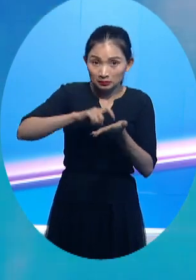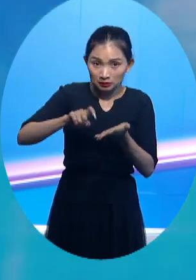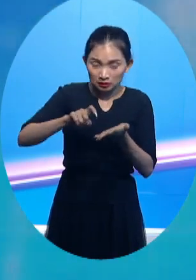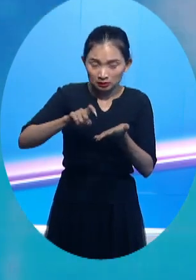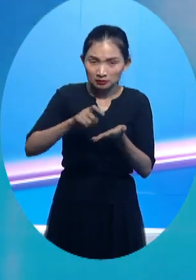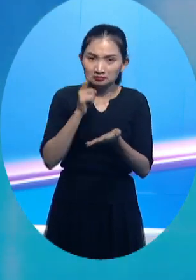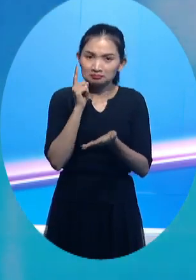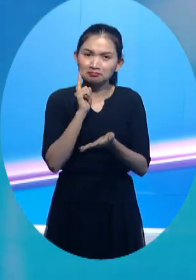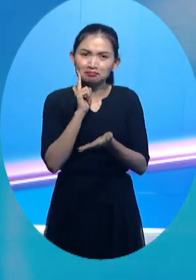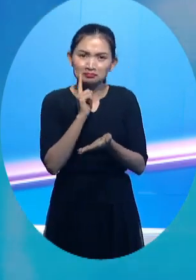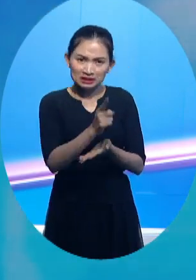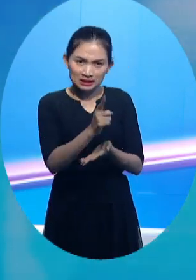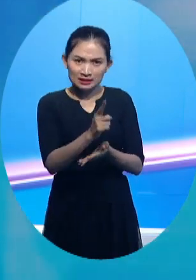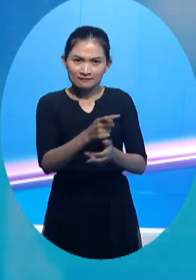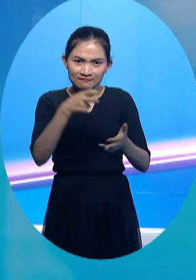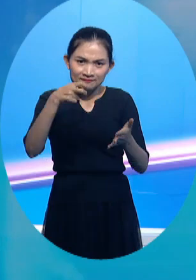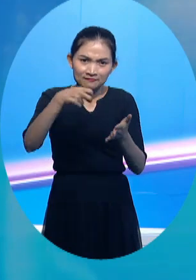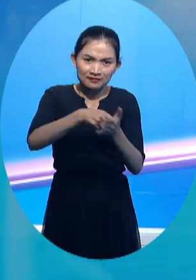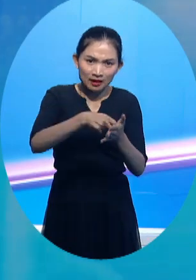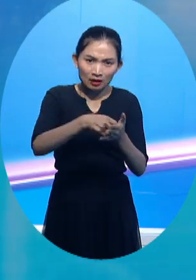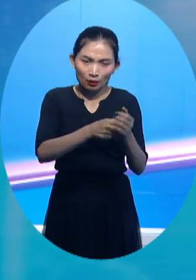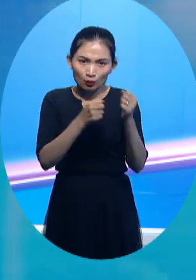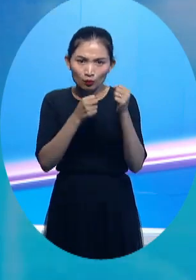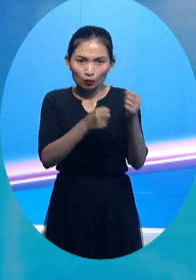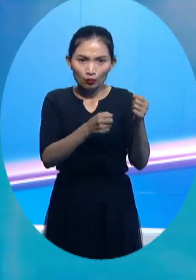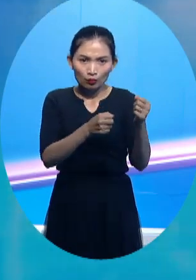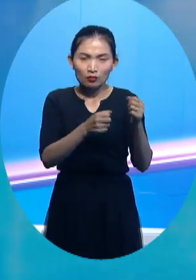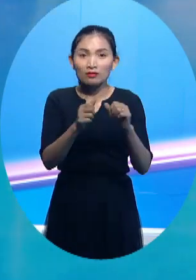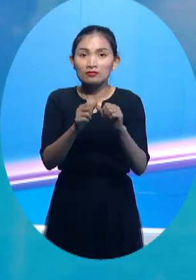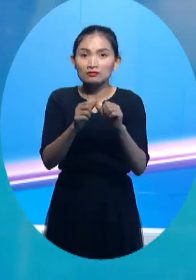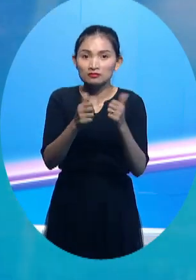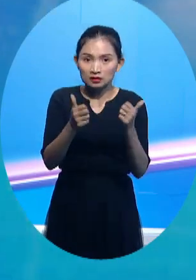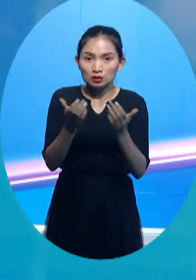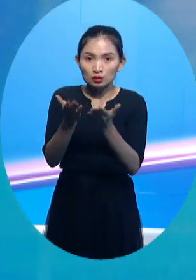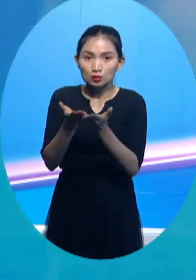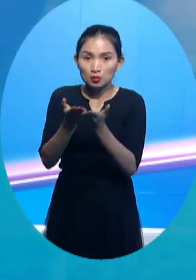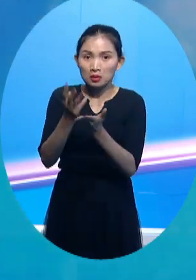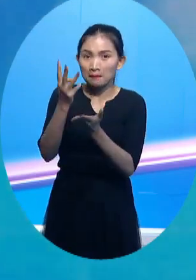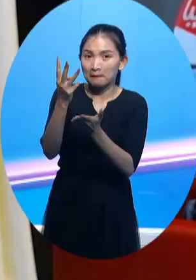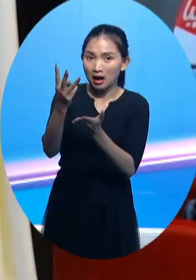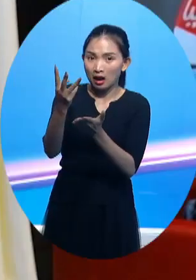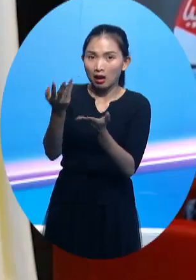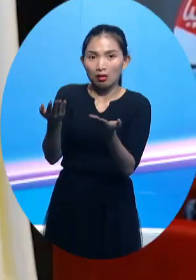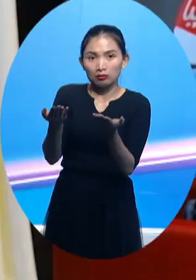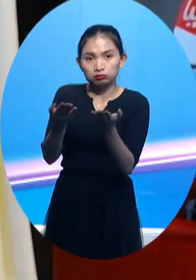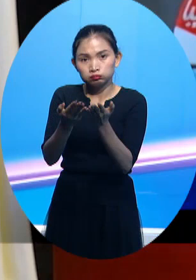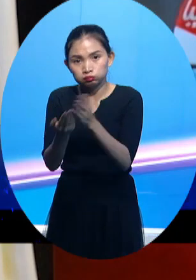đũa sau khi Hải quân Mỹ đánh chìm ba chiếc thuyền của phong trào hộ giáo này trên biển đỏ phát biểu